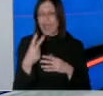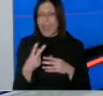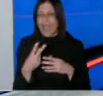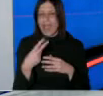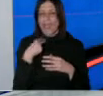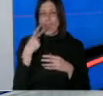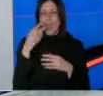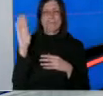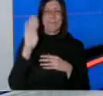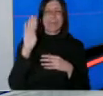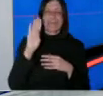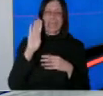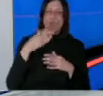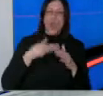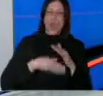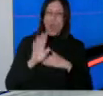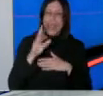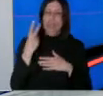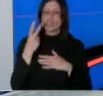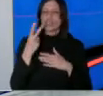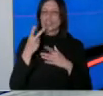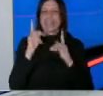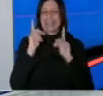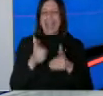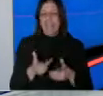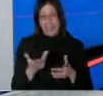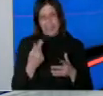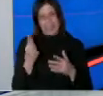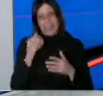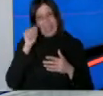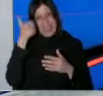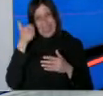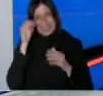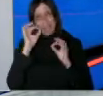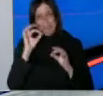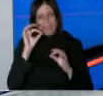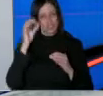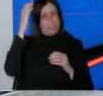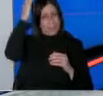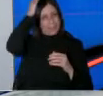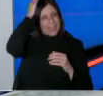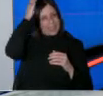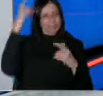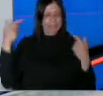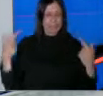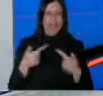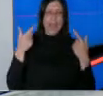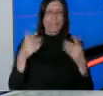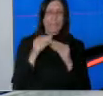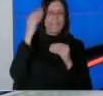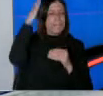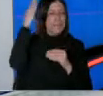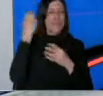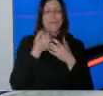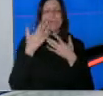רואה את נתניהו הולך על שני קרבות. אחד, ללכת על הראש של בנט ובגדול, בחזק. דרך אגב,